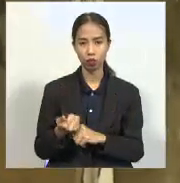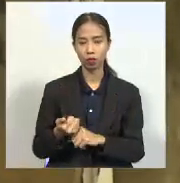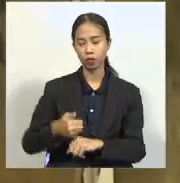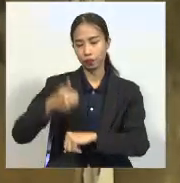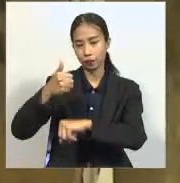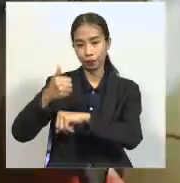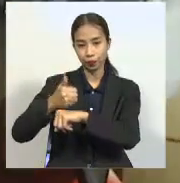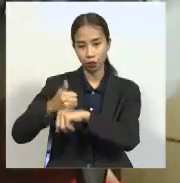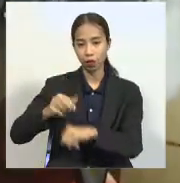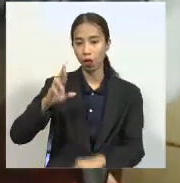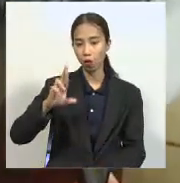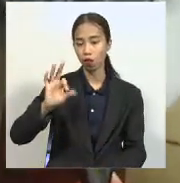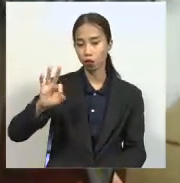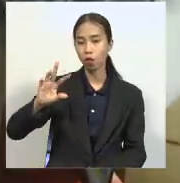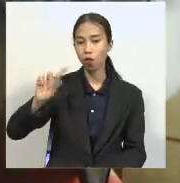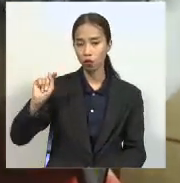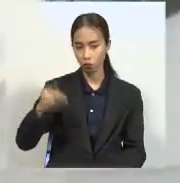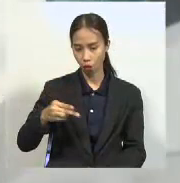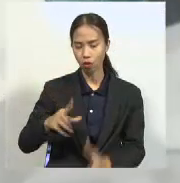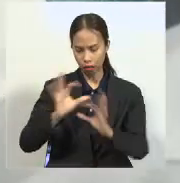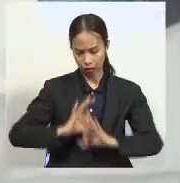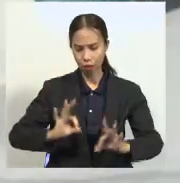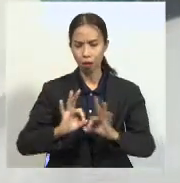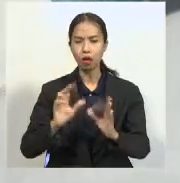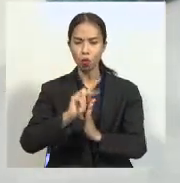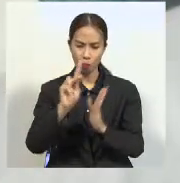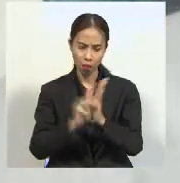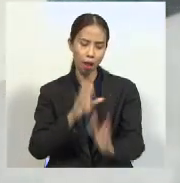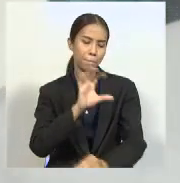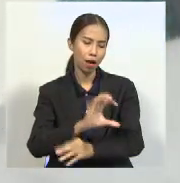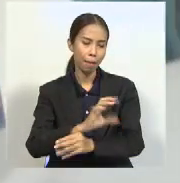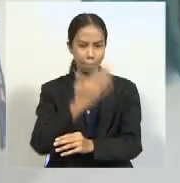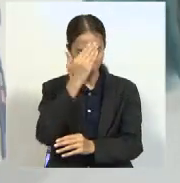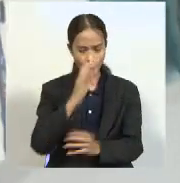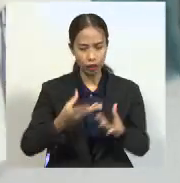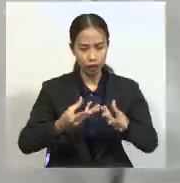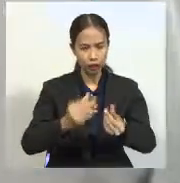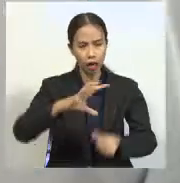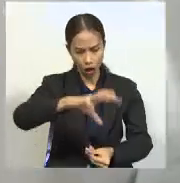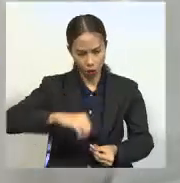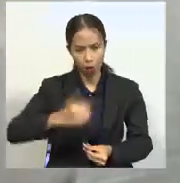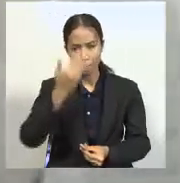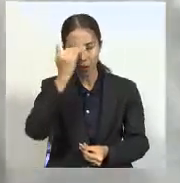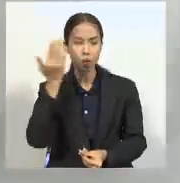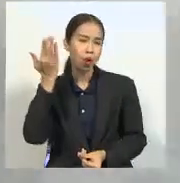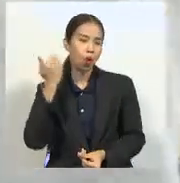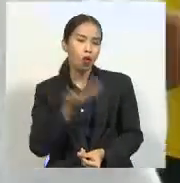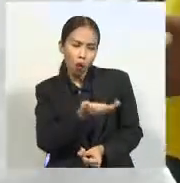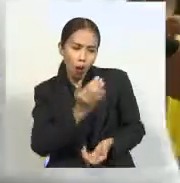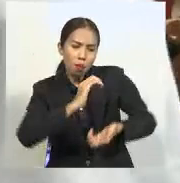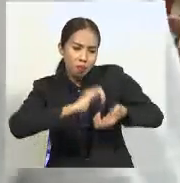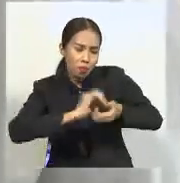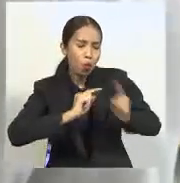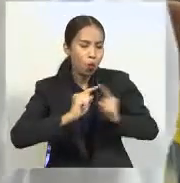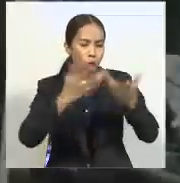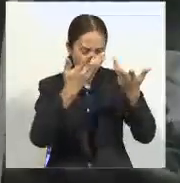ฟท.ก็บอกนะครับว่าจำเป็นต้องบังคับใช้กฎหมายเพื่อที่จะขอคืนพื้นที่เนื่องจากว่าเคยขอความร่วมมือกับผู้ค้